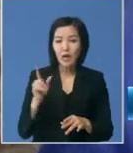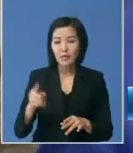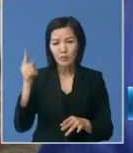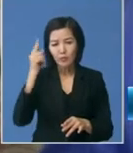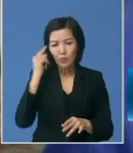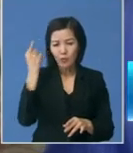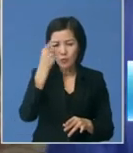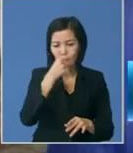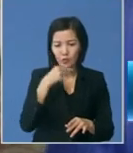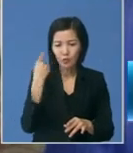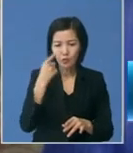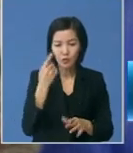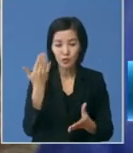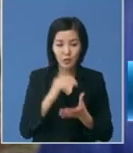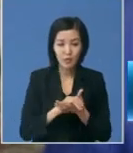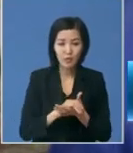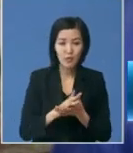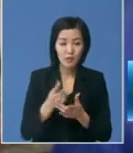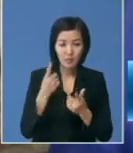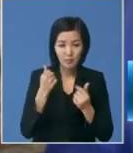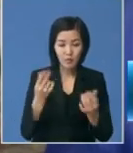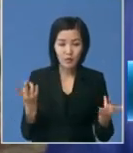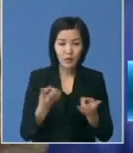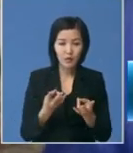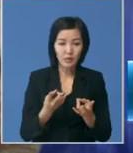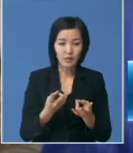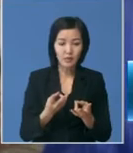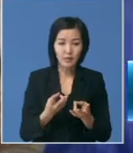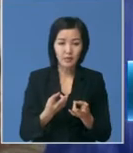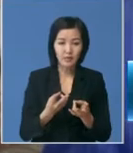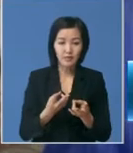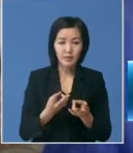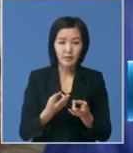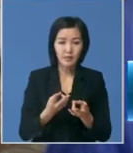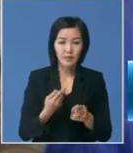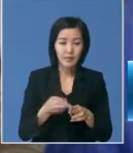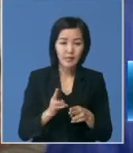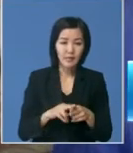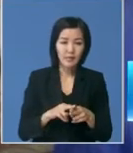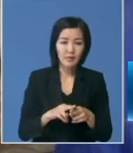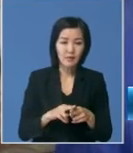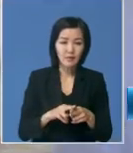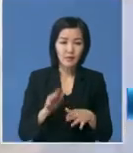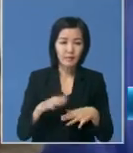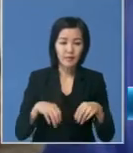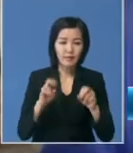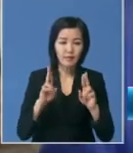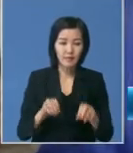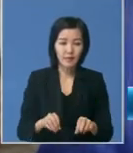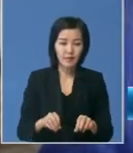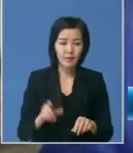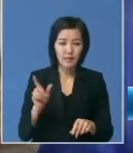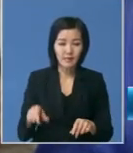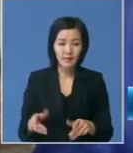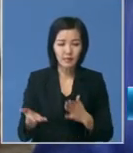қарап жазбай тани білу керек. Міне осы тұрғыдан алғанда Нүсекең ең алдымен профессионал азамат. Екіншіден